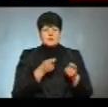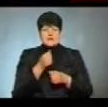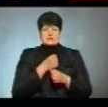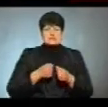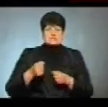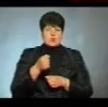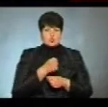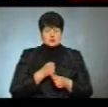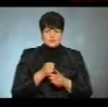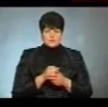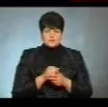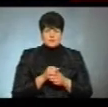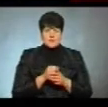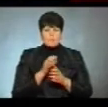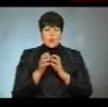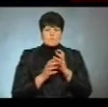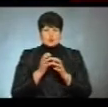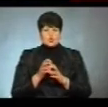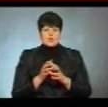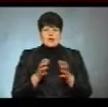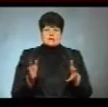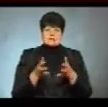закрутки, помідори, салати.